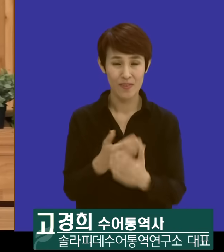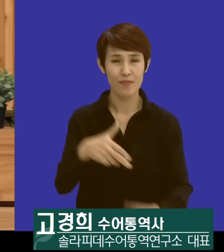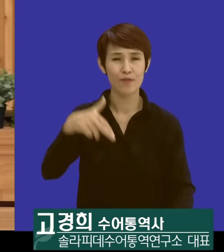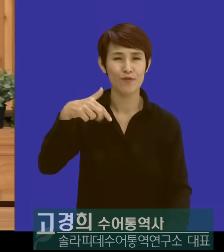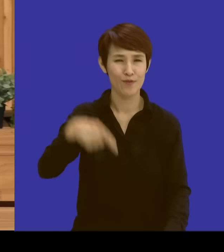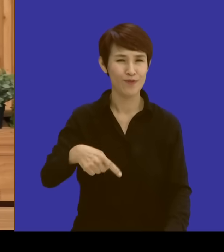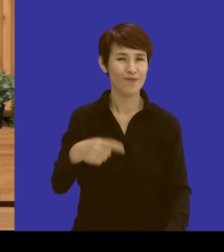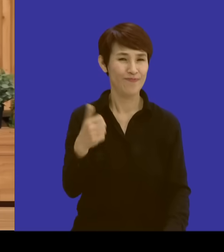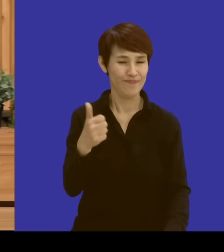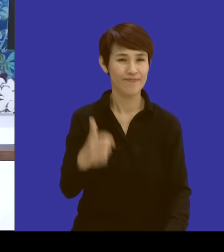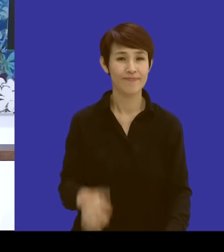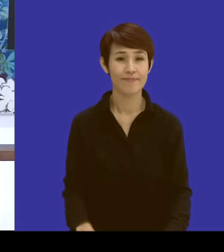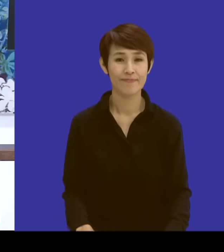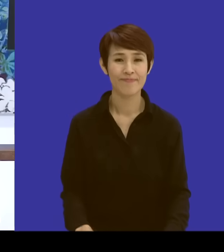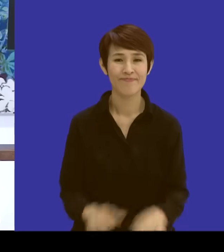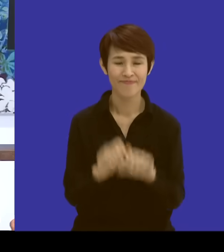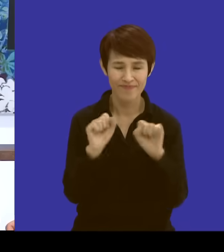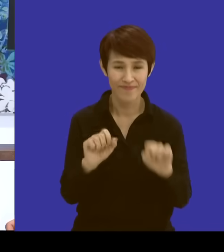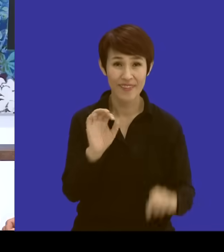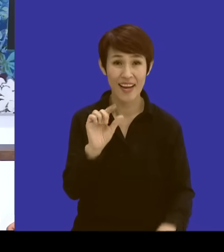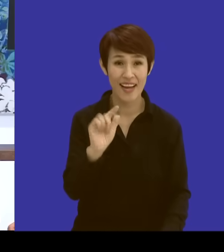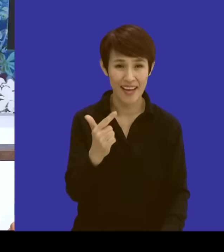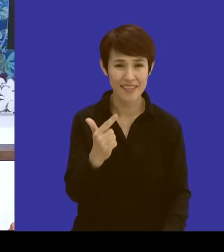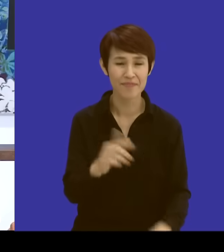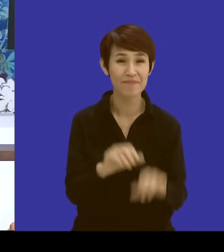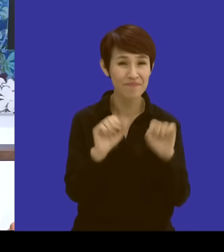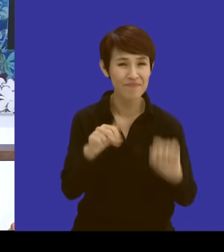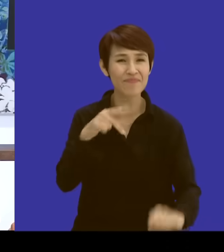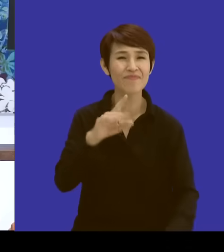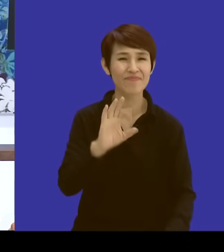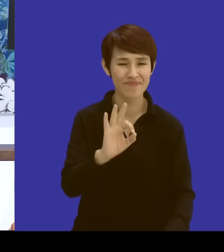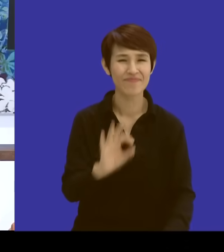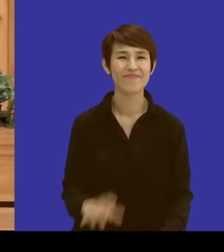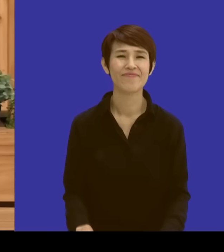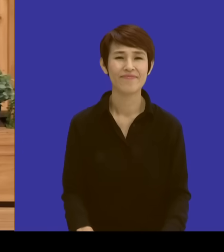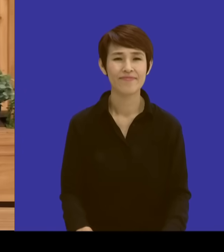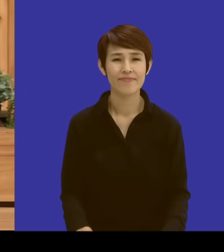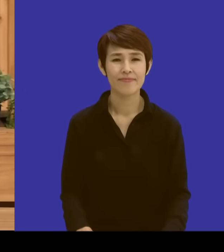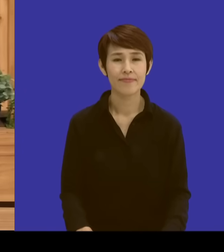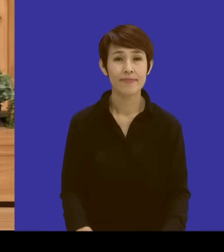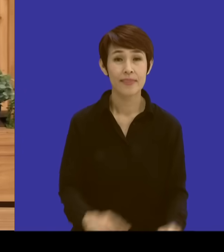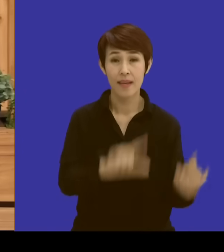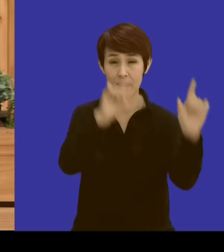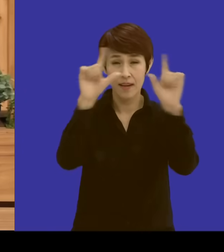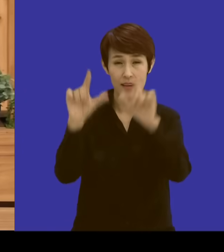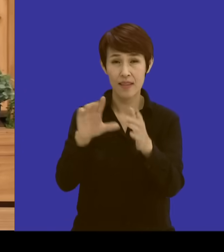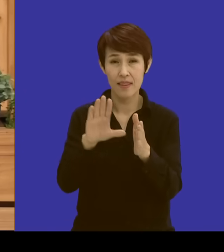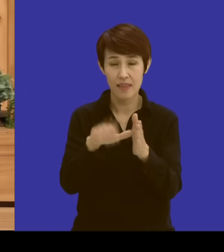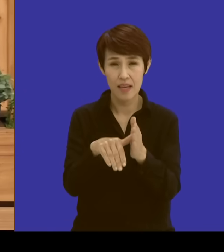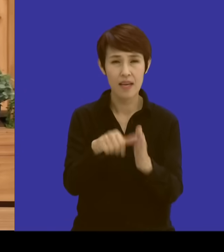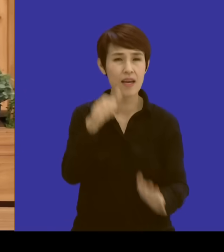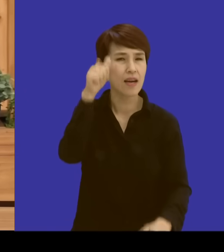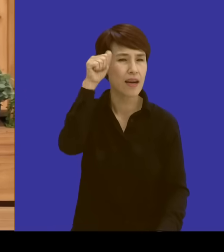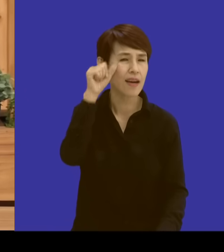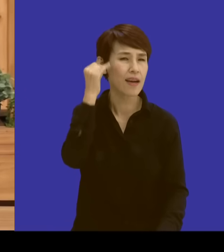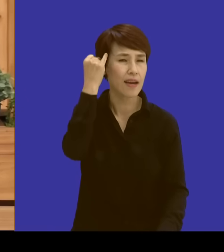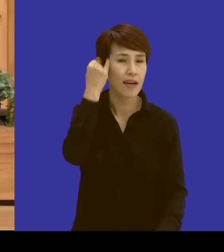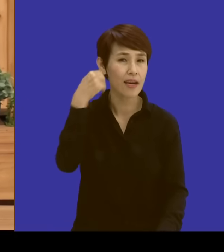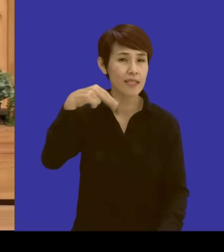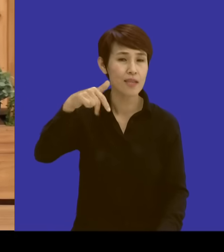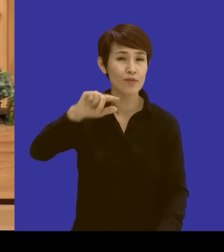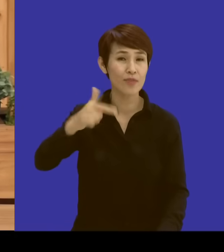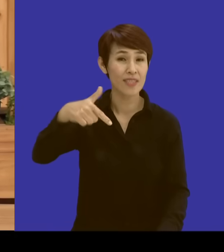안녕하세요. 새롭게 하소서 주영훈입니다. 안녕하세요. 안수지입니다. 안녕하세요. 정몽균입니다. 누구나 살다 보면 크고 작은 사춘기를 경험할 때가